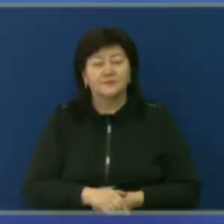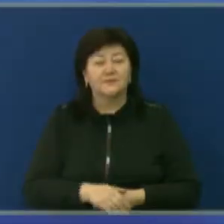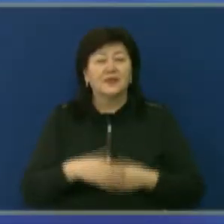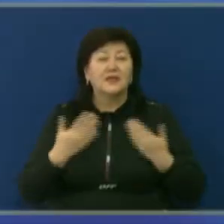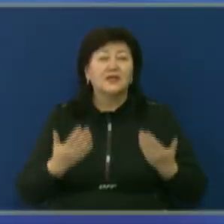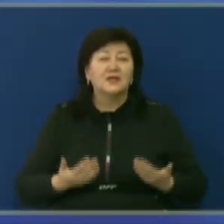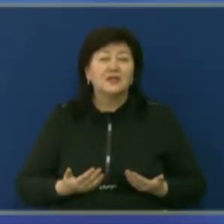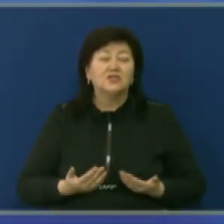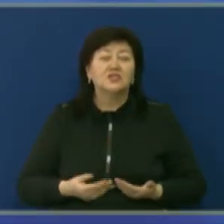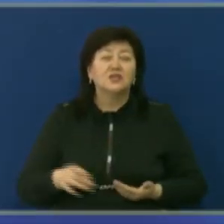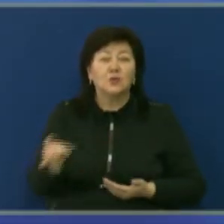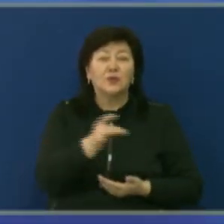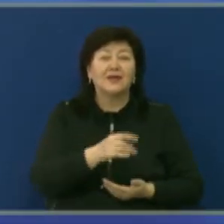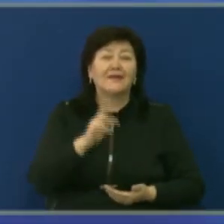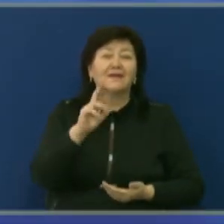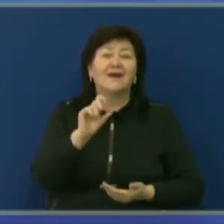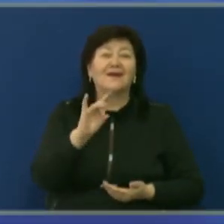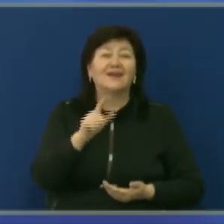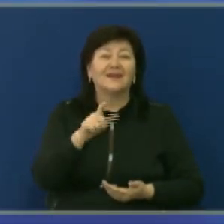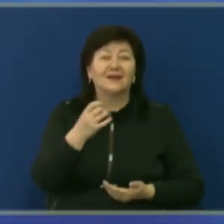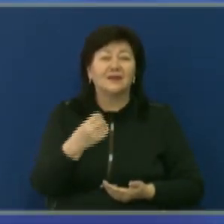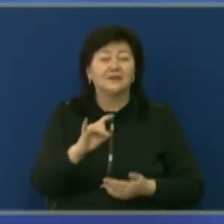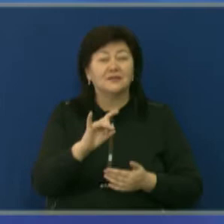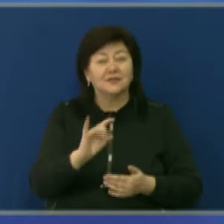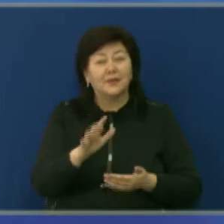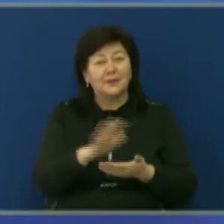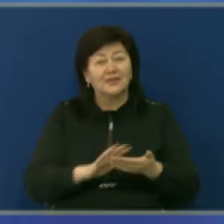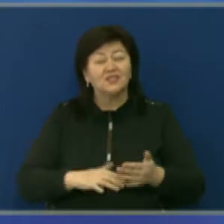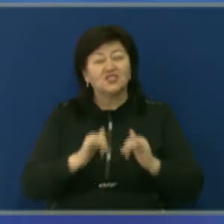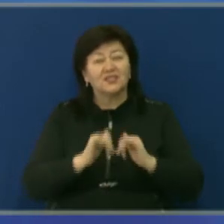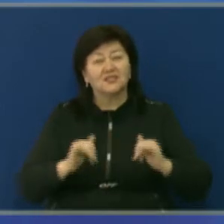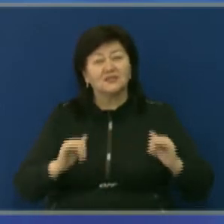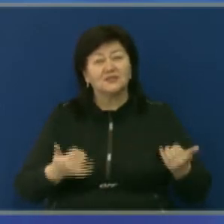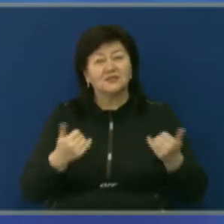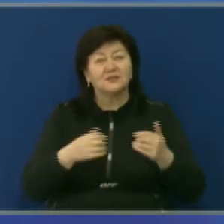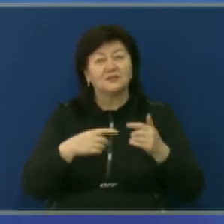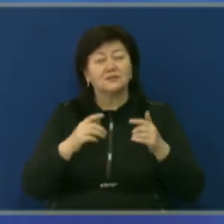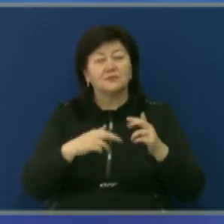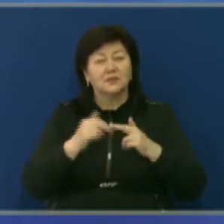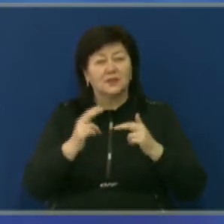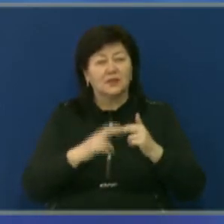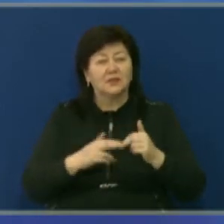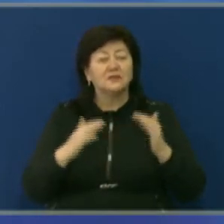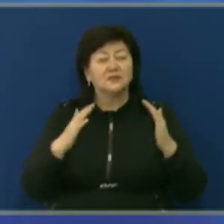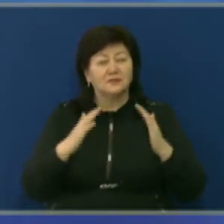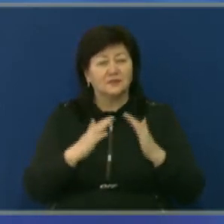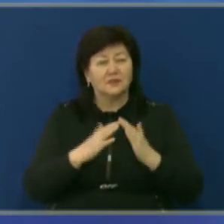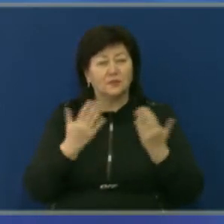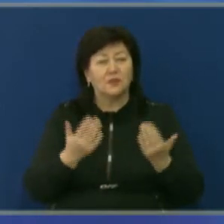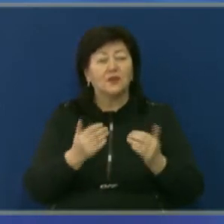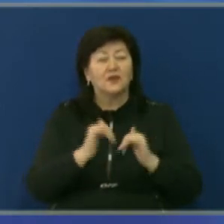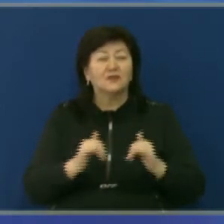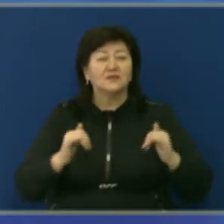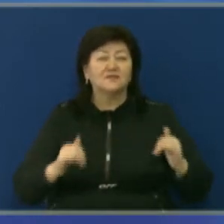Жилой район Карагайлы продолжает развиваться и расти. Ведется активное строительство многоэтажных жилых домов, развивается